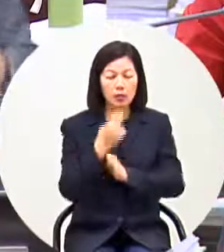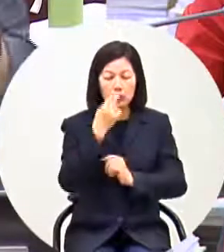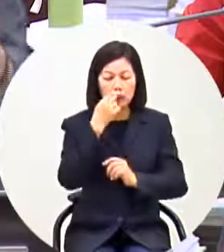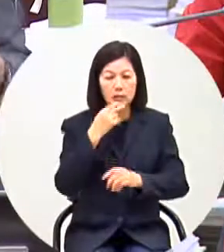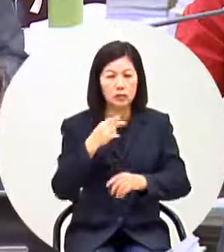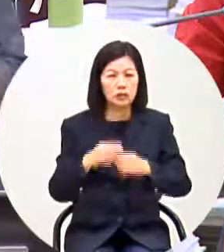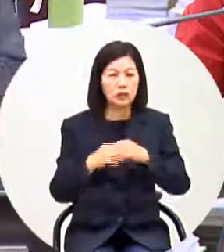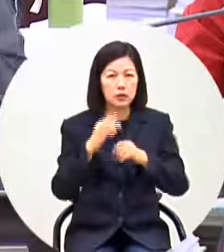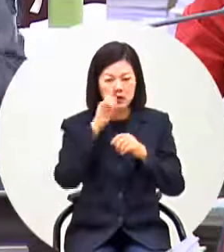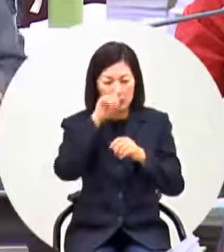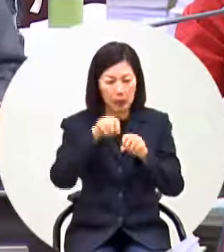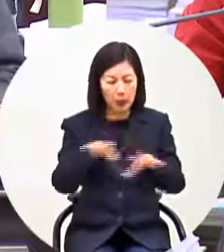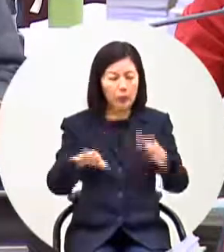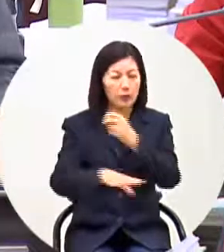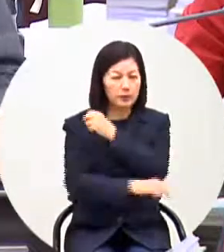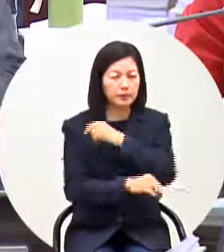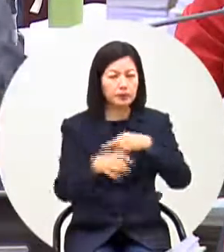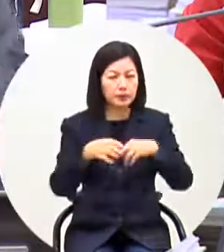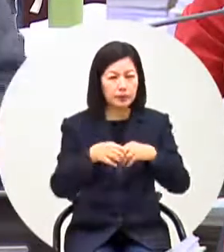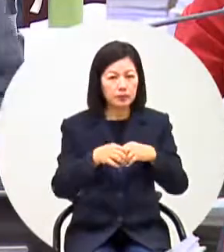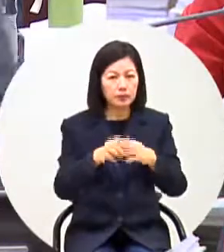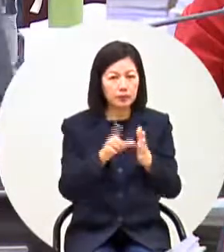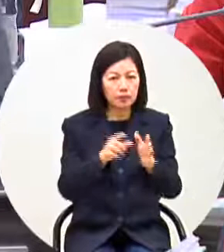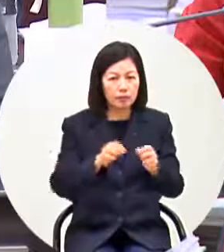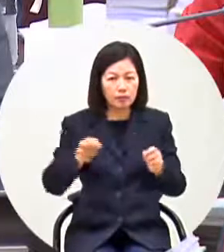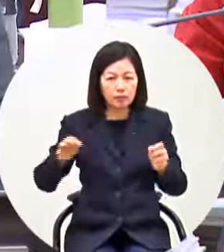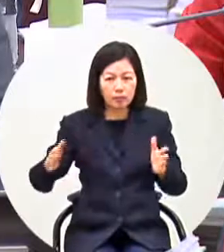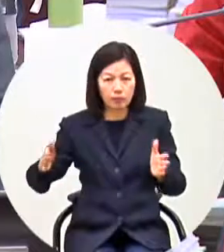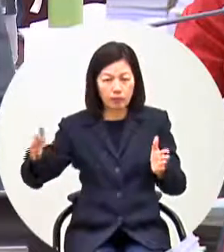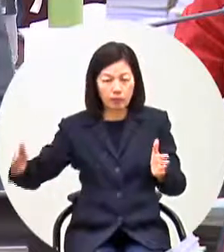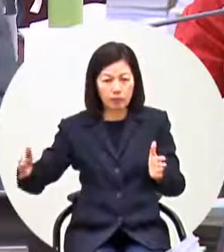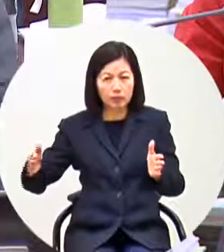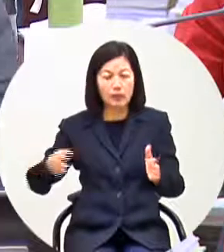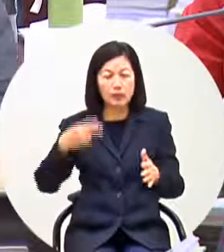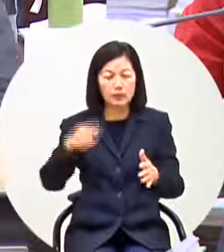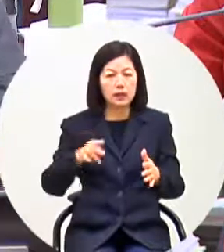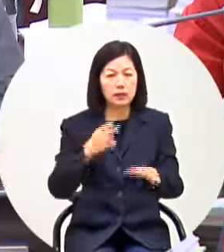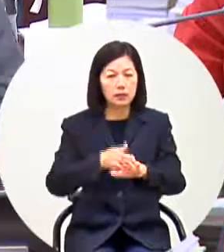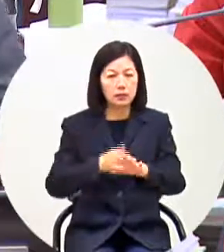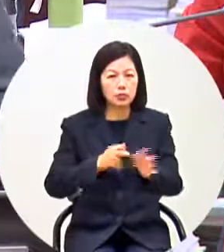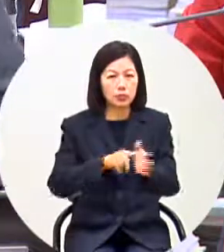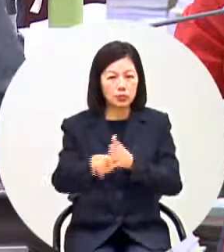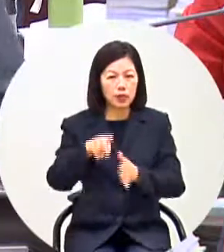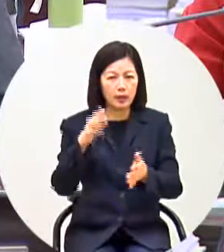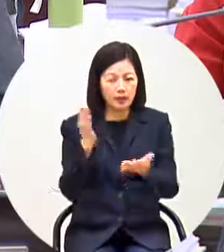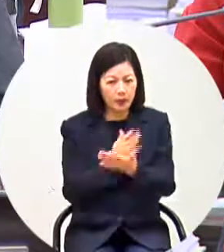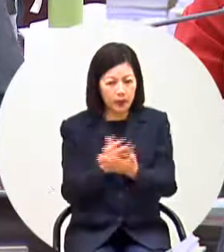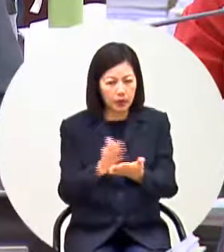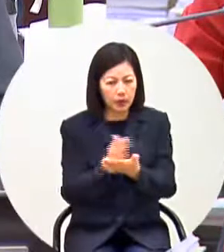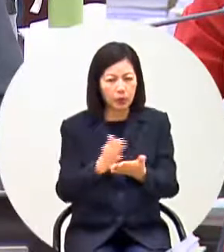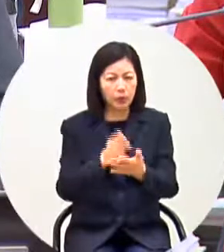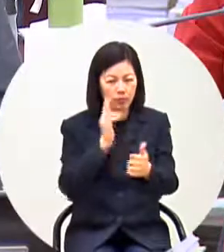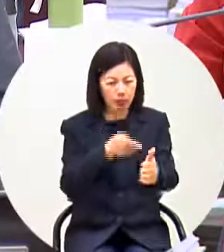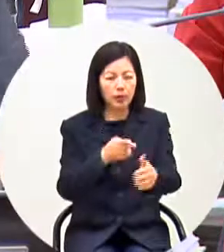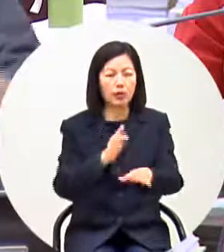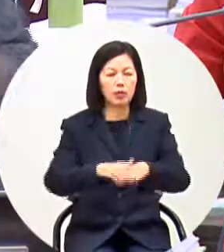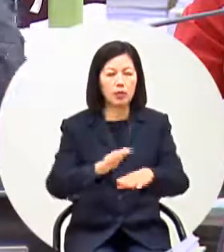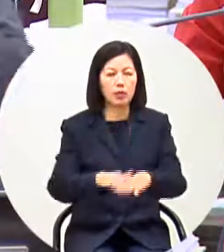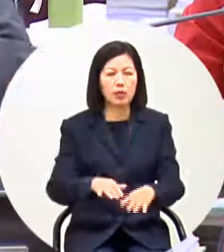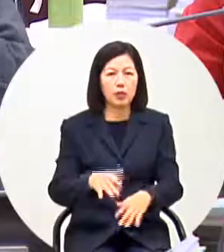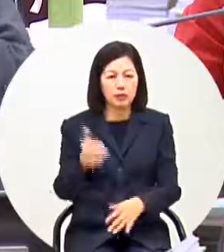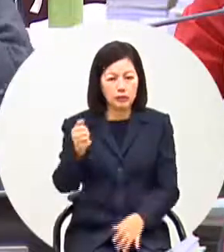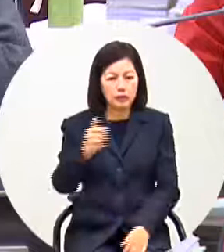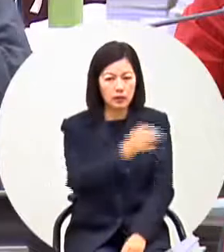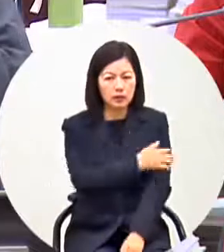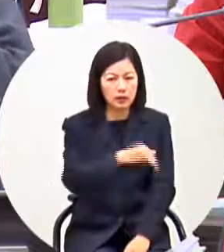是啥？这个部分我们会在专业上来评估。我多谢党议员这款的建议。吼，啊，但